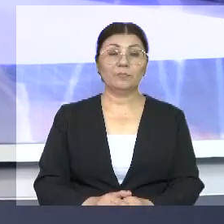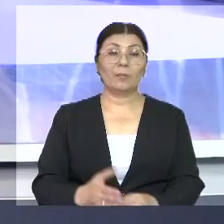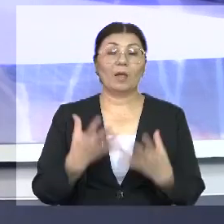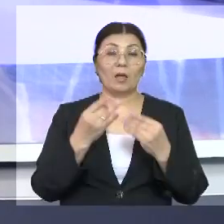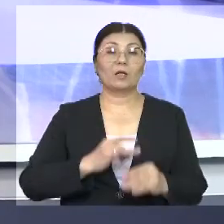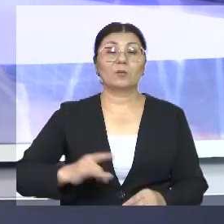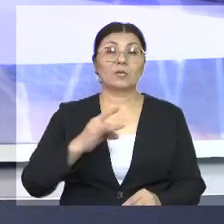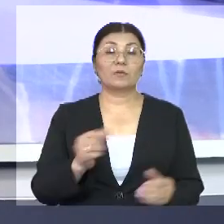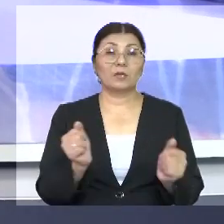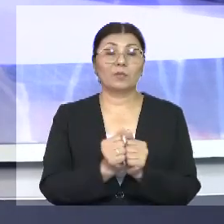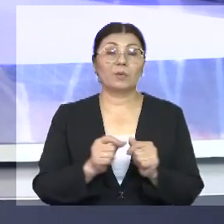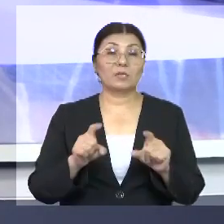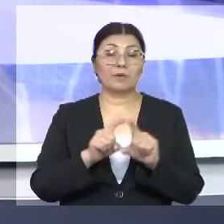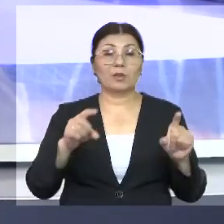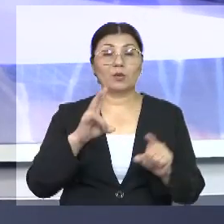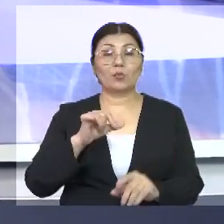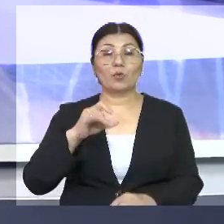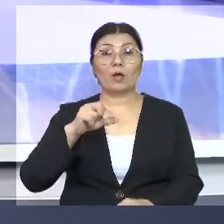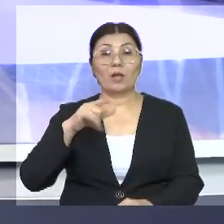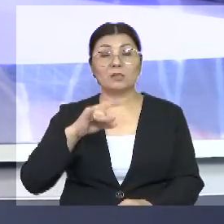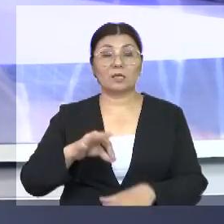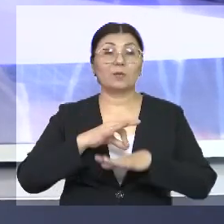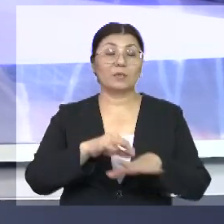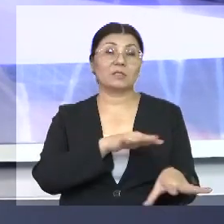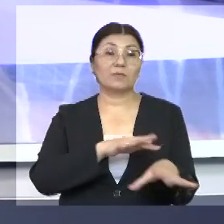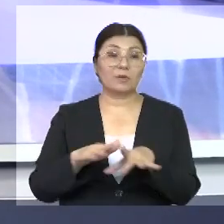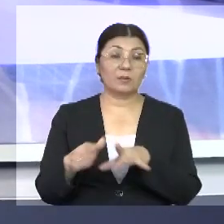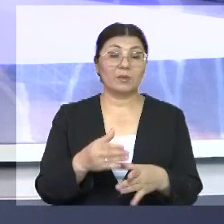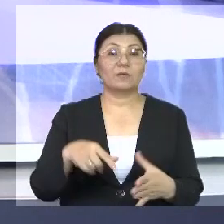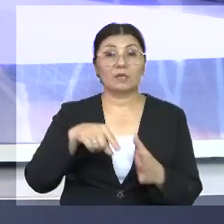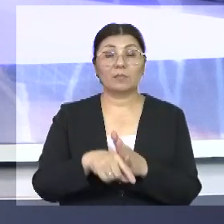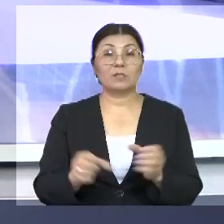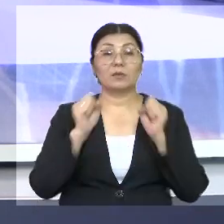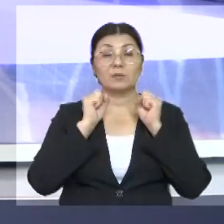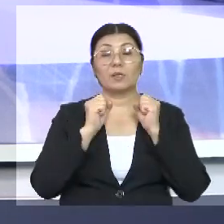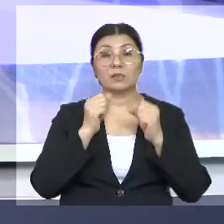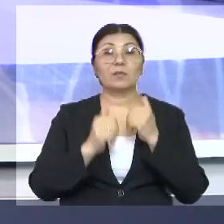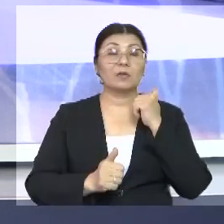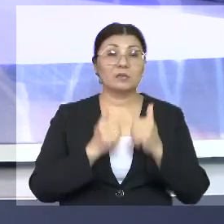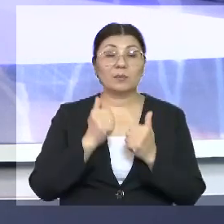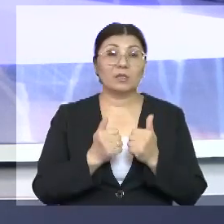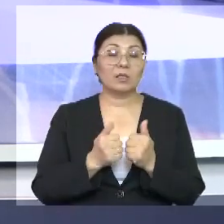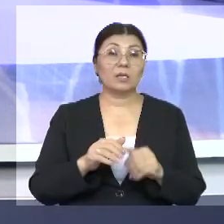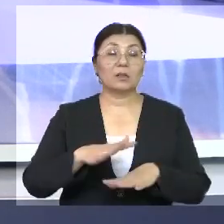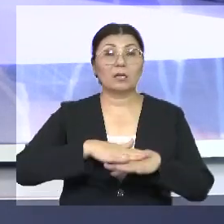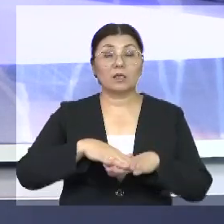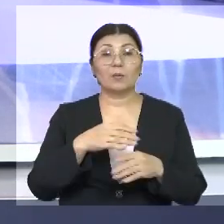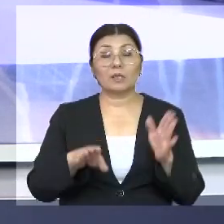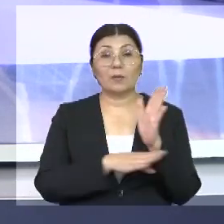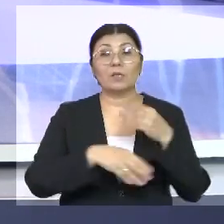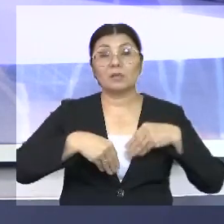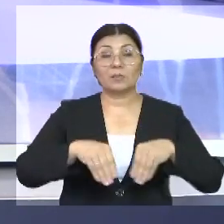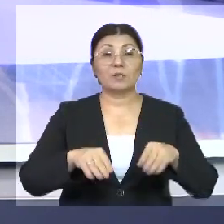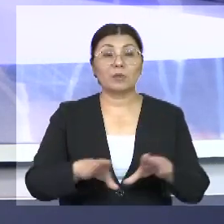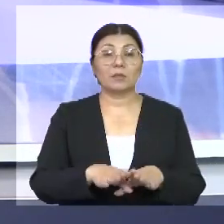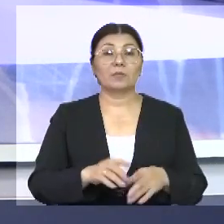Ко дню республики возле мечети Нургасыр были организованы праздничные мероприятия, в их числе спортивные соревнования, ярмарка и посадка деревьев.